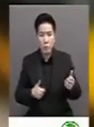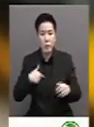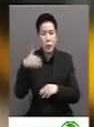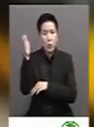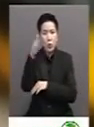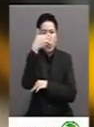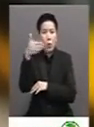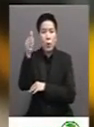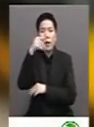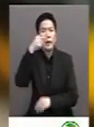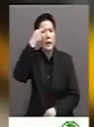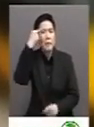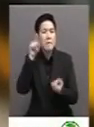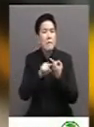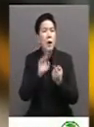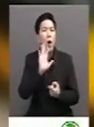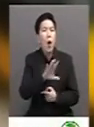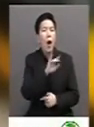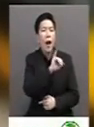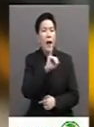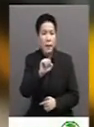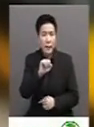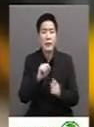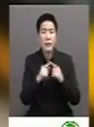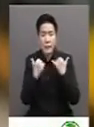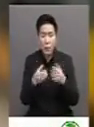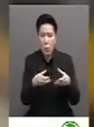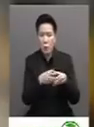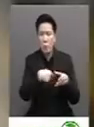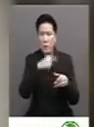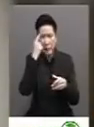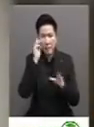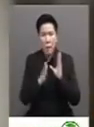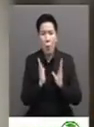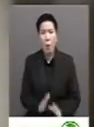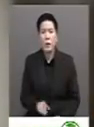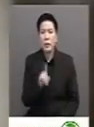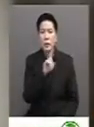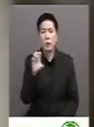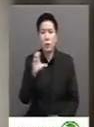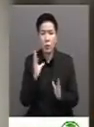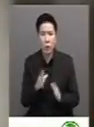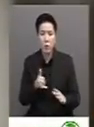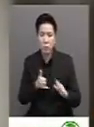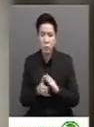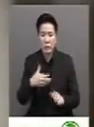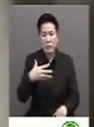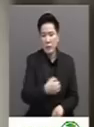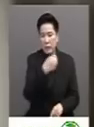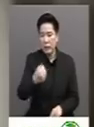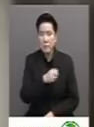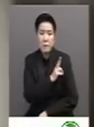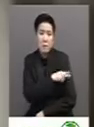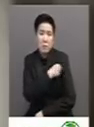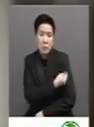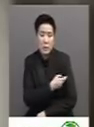ดำคล้ายธงของ IS ทางการสันนิษฐานด้วยนะคะว่ากลุ่มคนร้ายจะมีประมาณ100คนค่ะที่เข้าไปบุกยึดโรงพยาบาลและก็เ